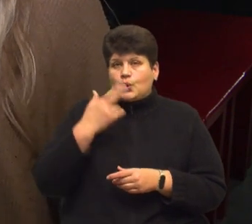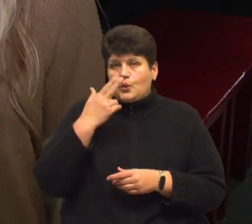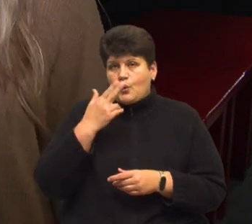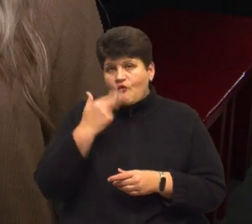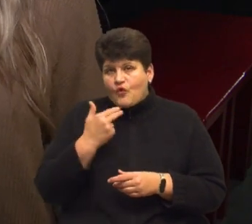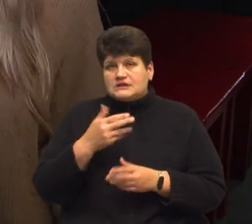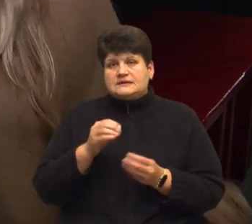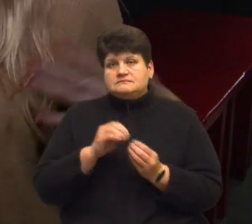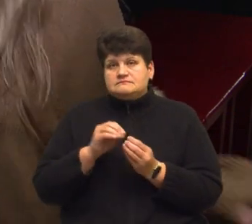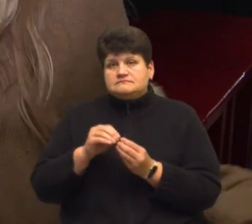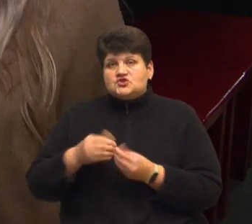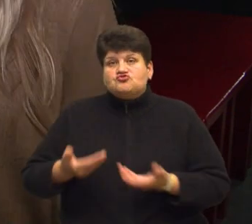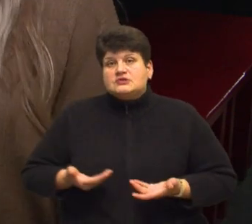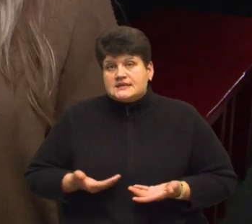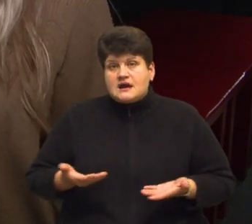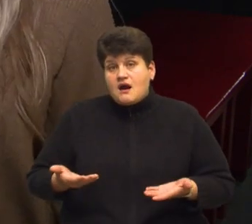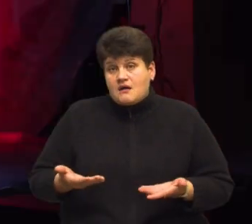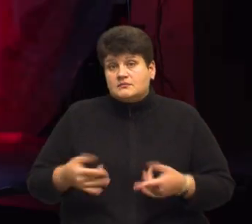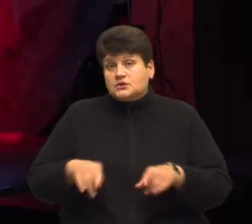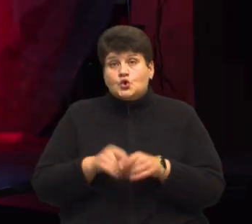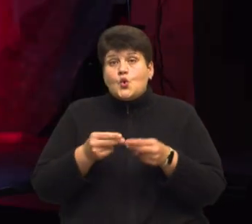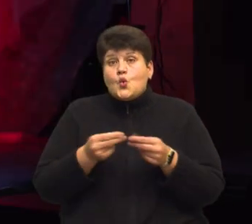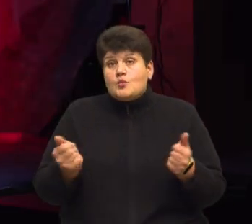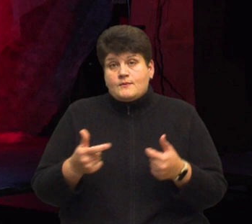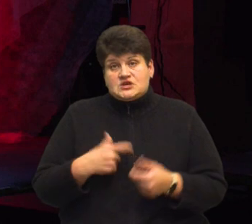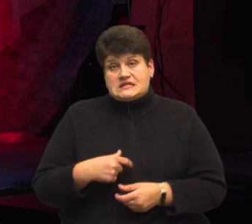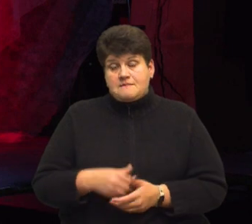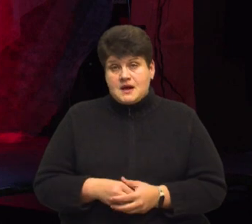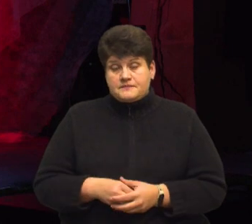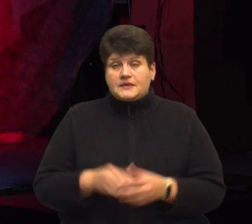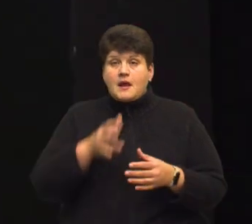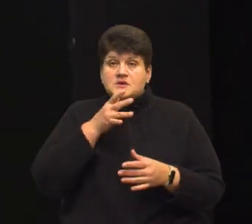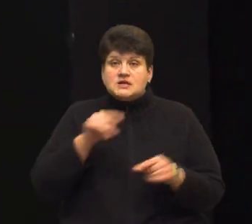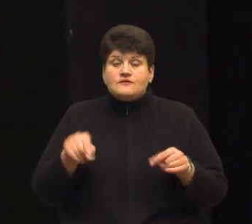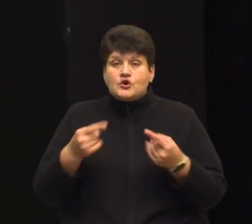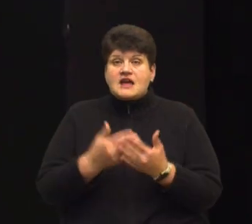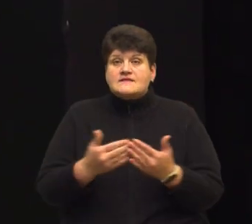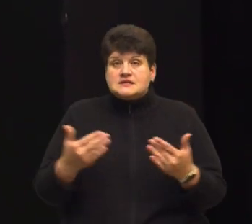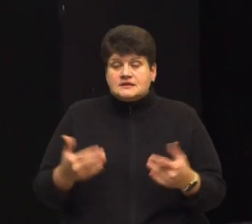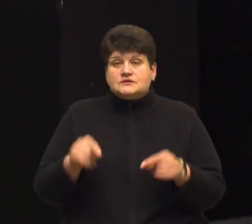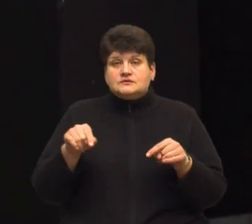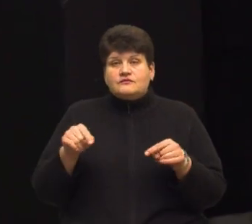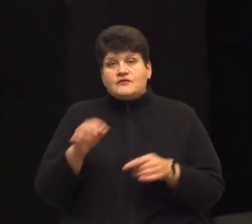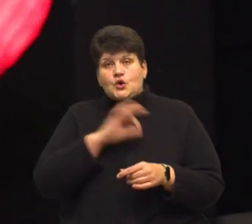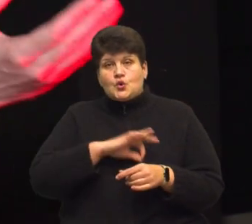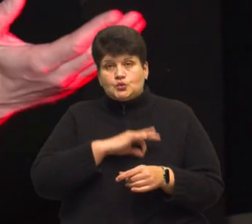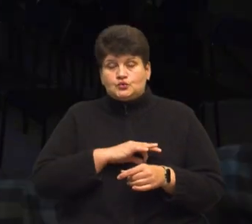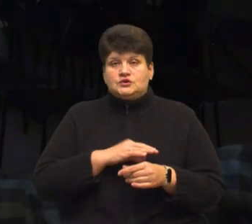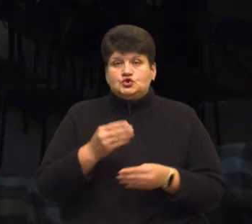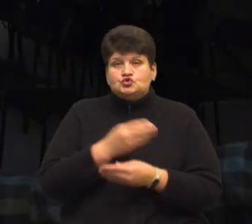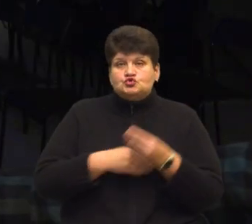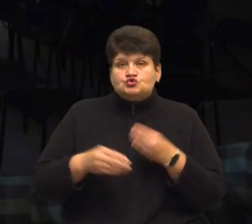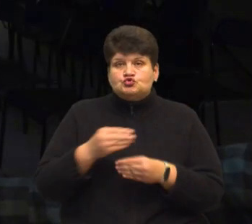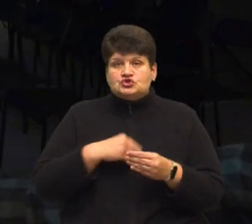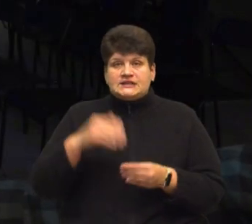життя в якому ми десь все оддногубимо себе під час створення вистави використовували штучний інтелект каже режисер Ігор Кусяк